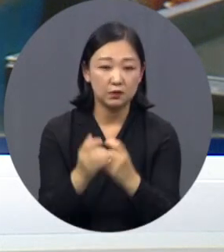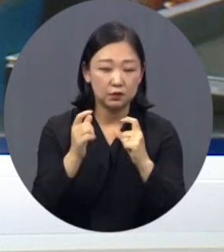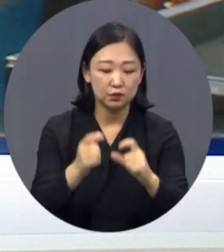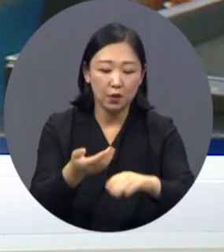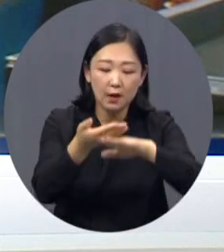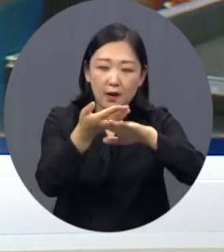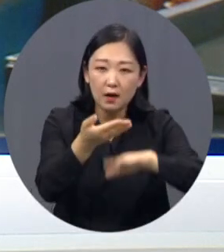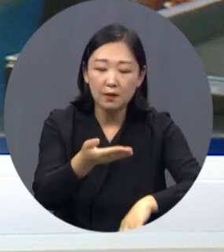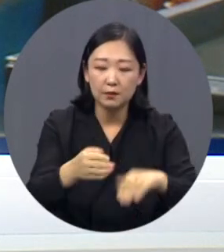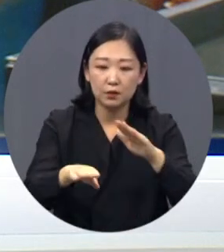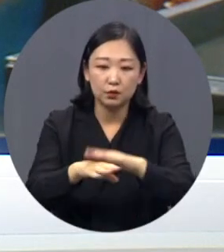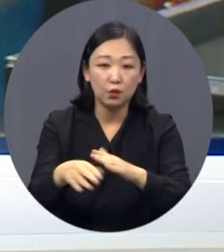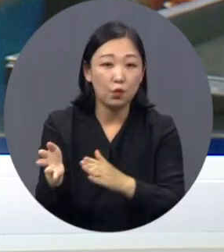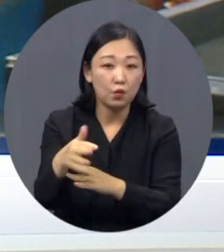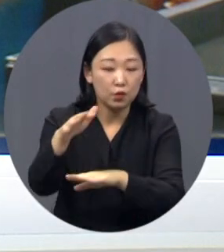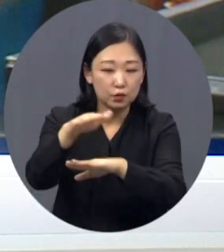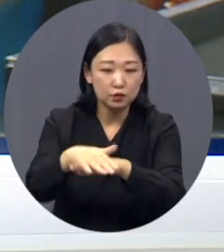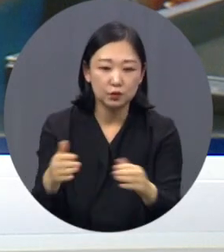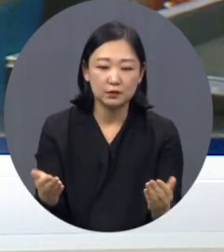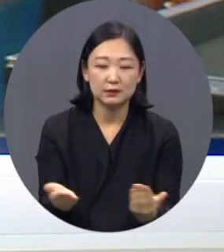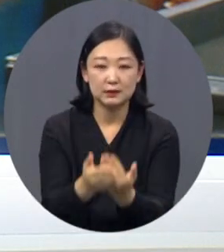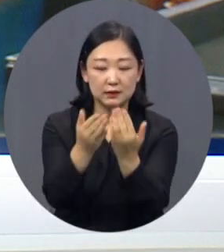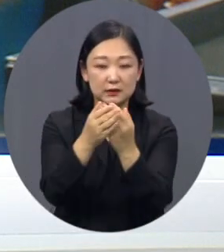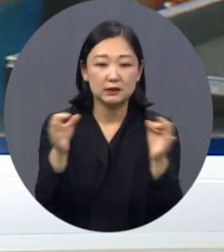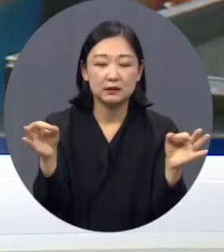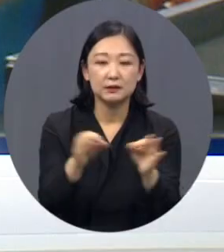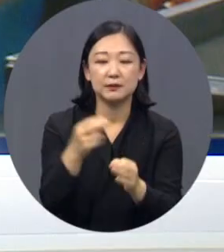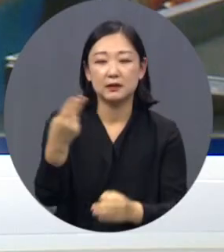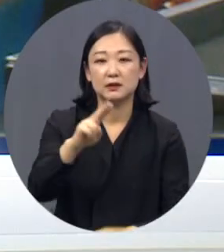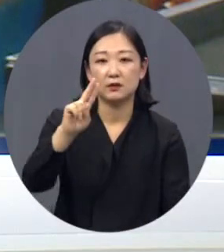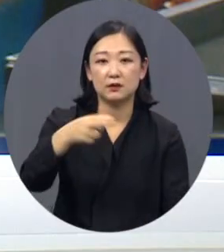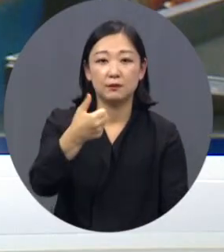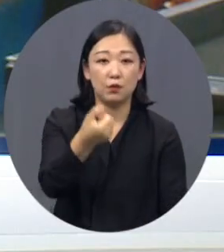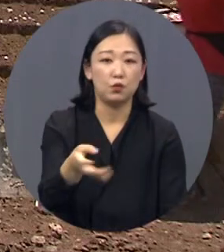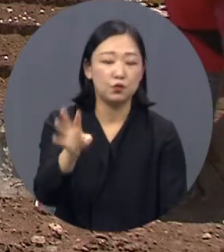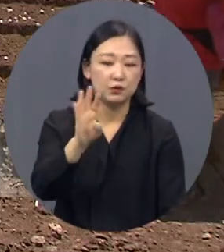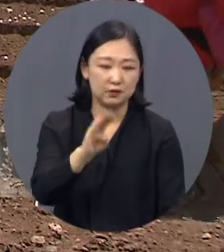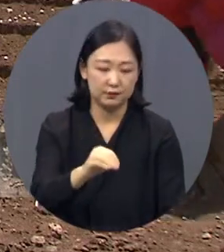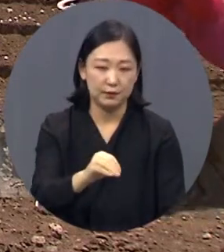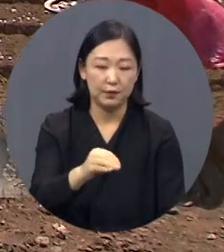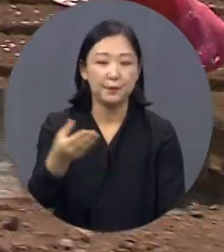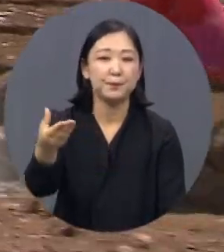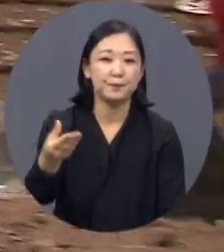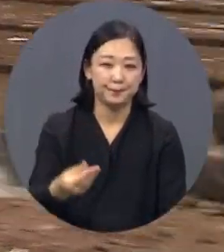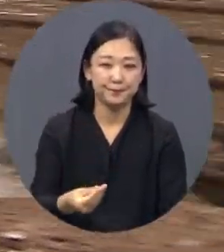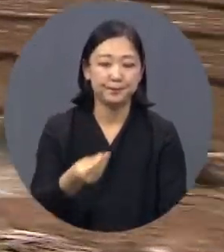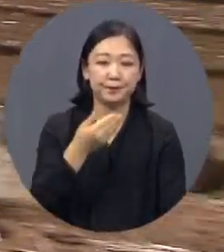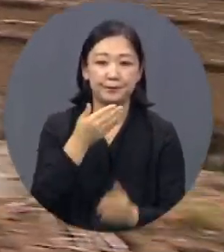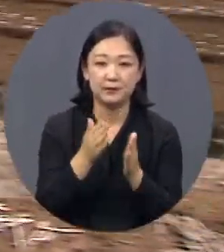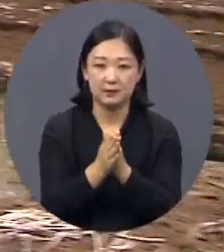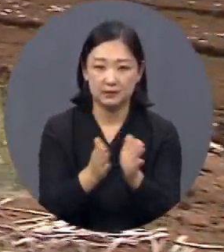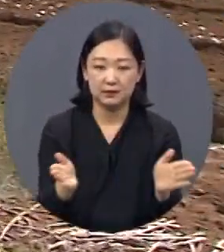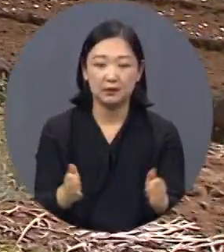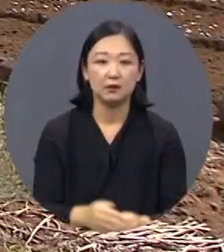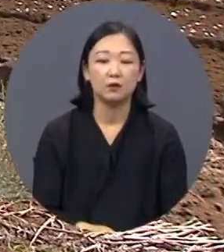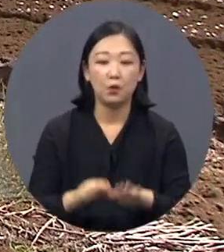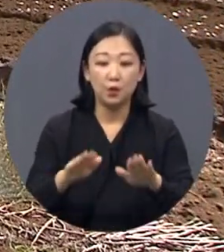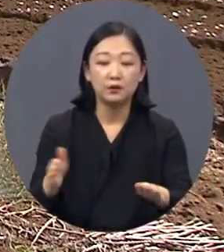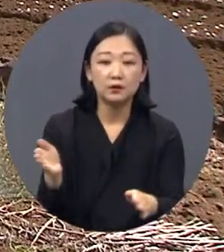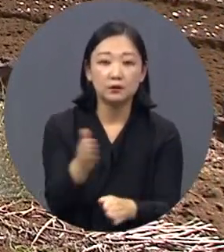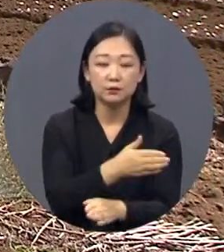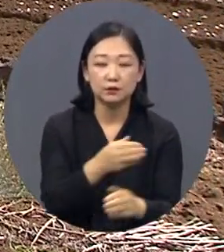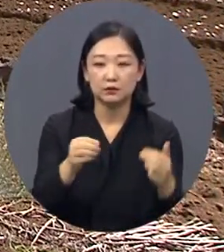제주도가 하반기 농어촌 지능기금 2,250억 원을 융자합니다. 신청은 오늘부터 다음 달